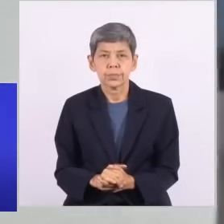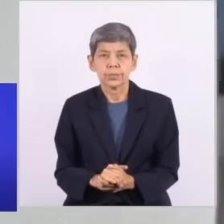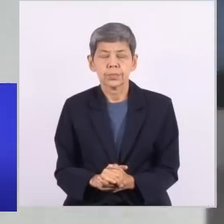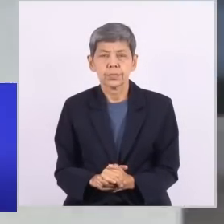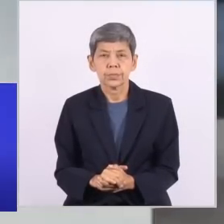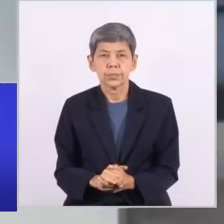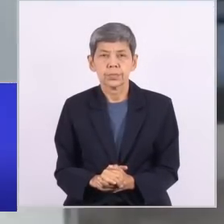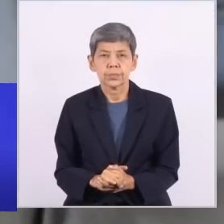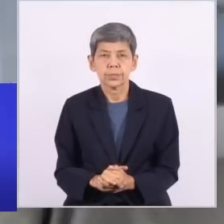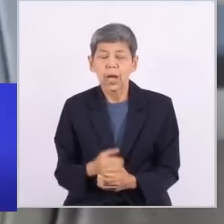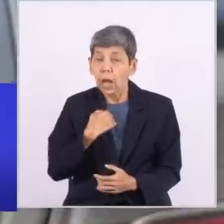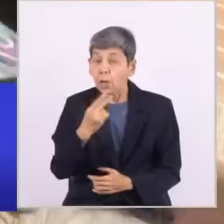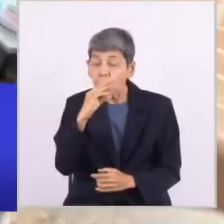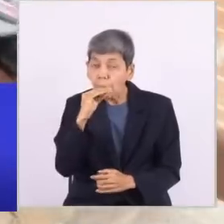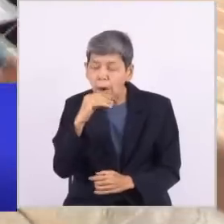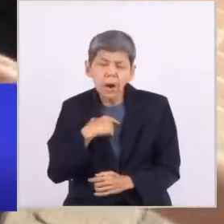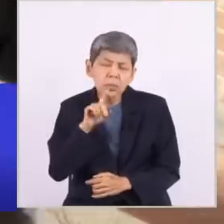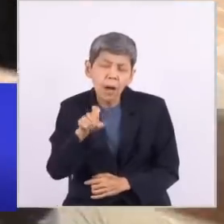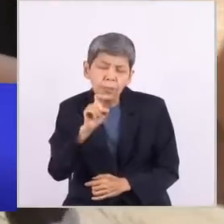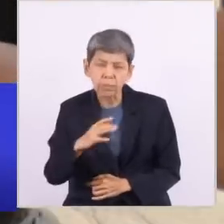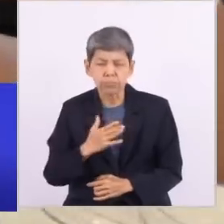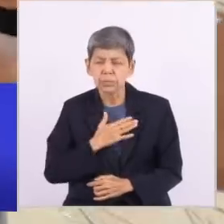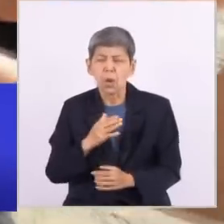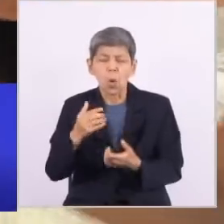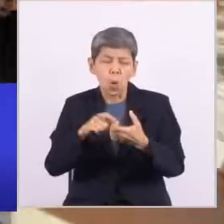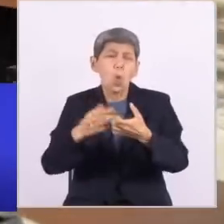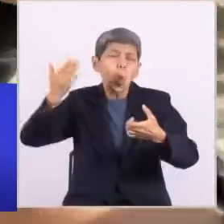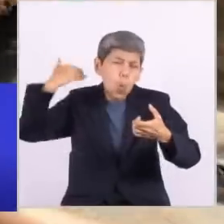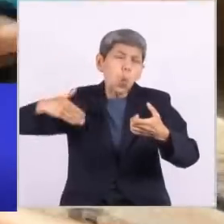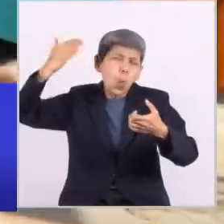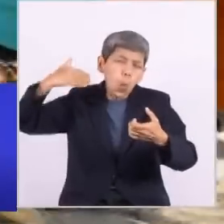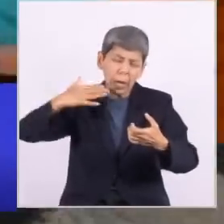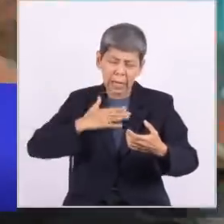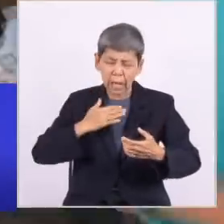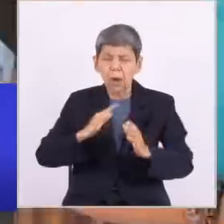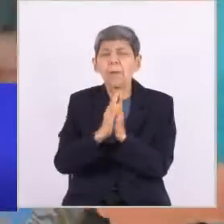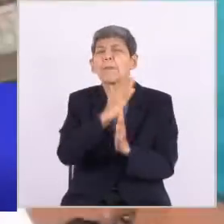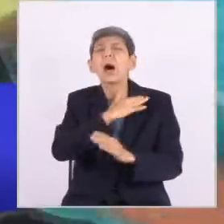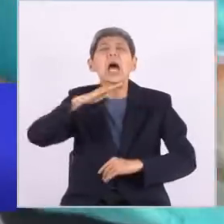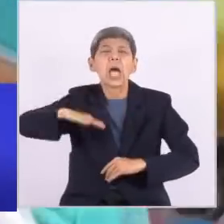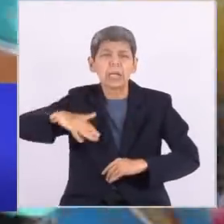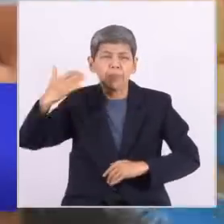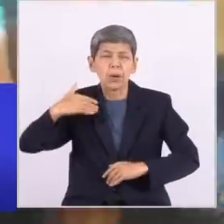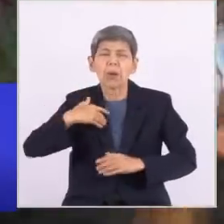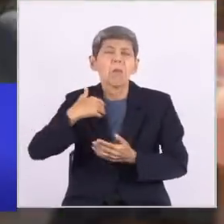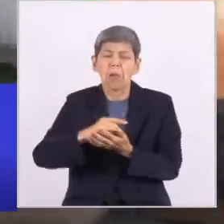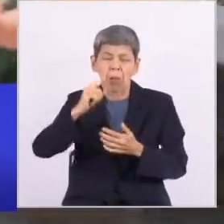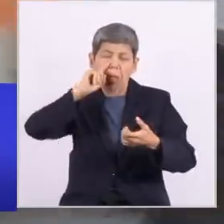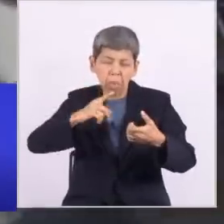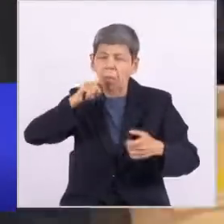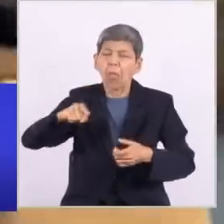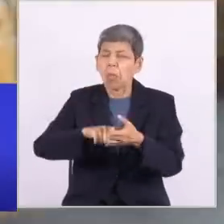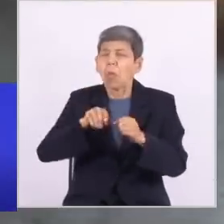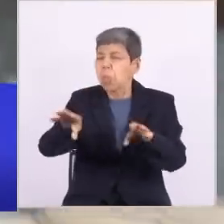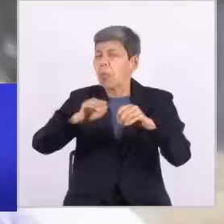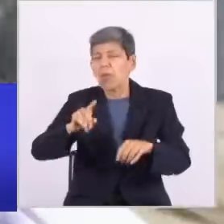เท่าที่พูดเนี่ยนะคะสัมภาษณ์ก็อ้างบอกว่ามันเป็นคลิปเก่าตั้งแต่ตอนนั้นเป็นเนนเหมือนหนังเก่าเล่าใหม่อะไรอย่างเงี้ยเข